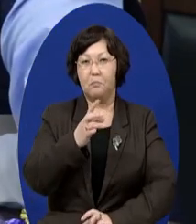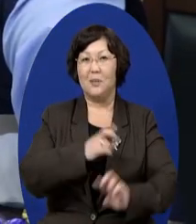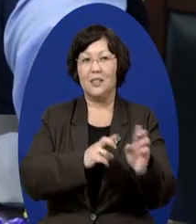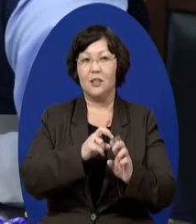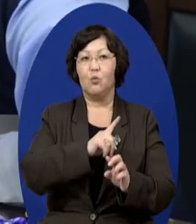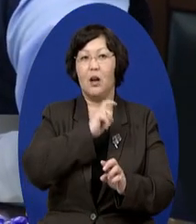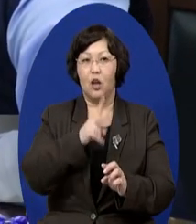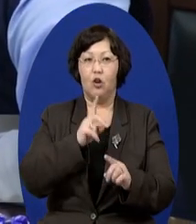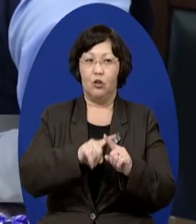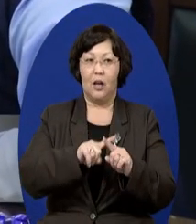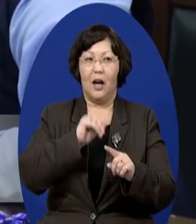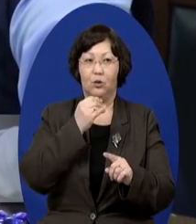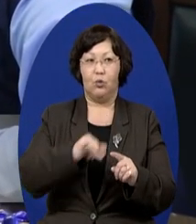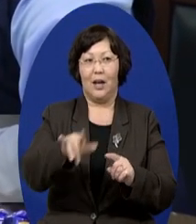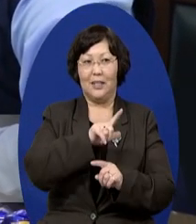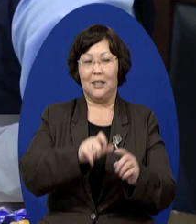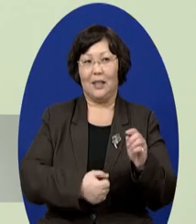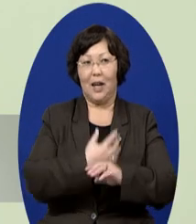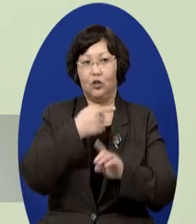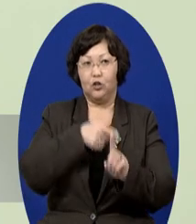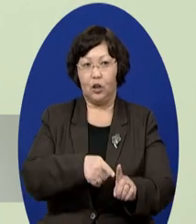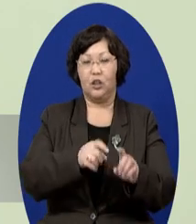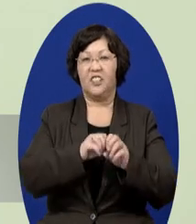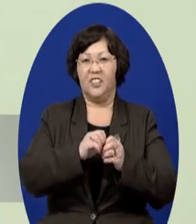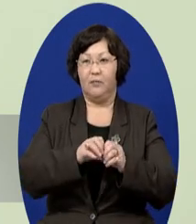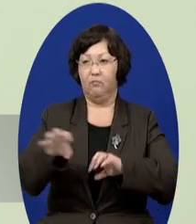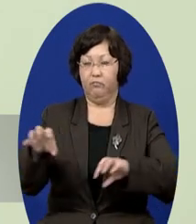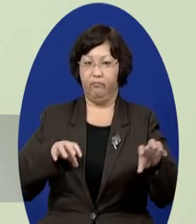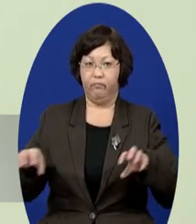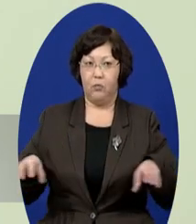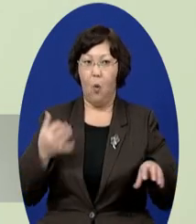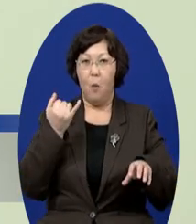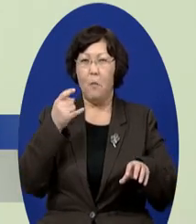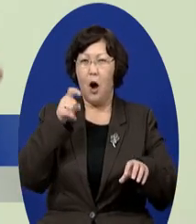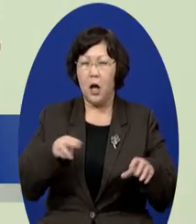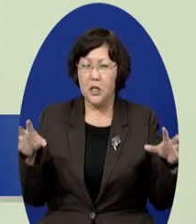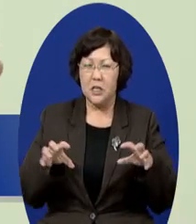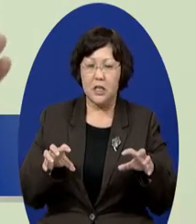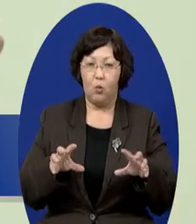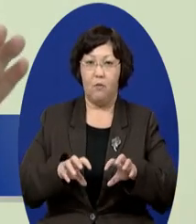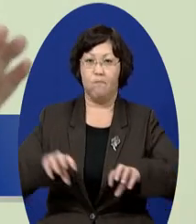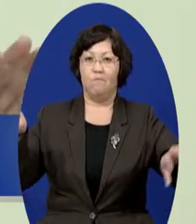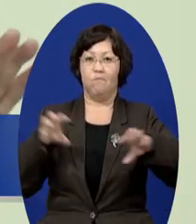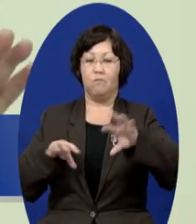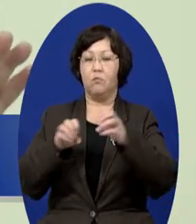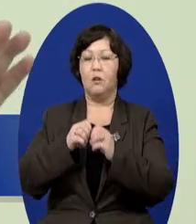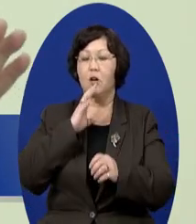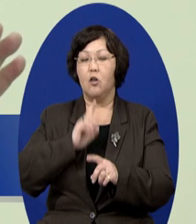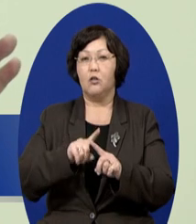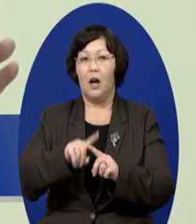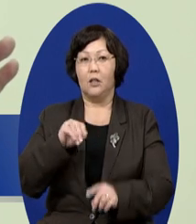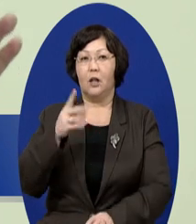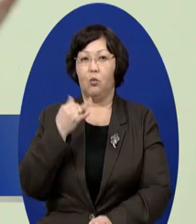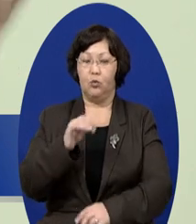ахуй газар тариалангийн чиглэлээр төрөлжүүлэх юм байна. За манай хөдөө аж ахуй сургуулийн бүтц бол ингээд бүрэлдэхүүн сургууль